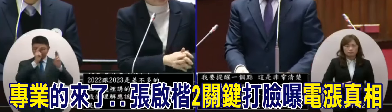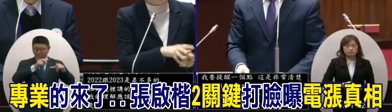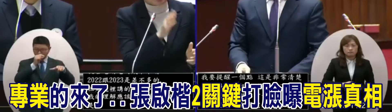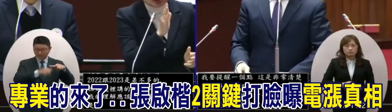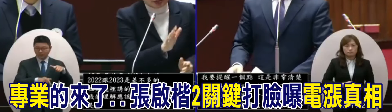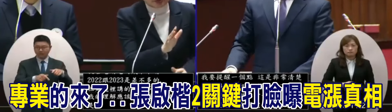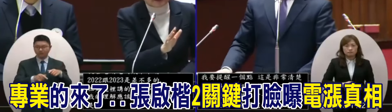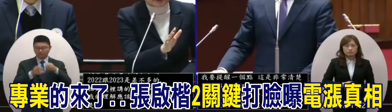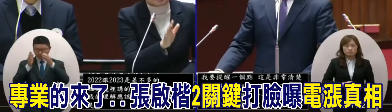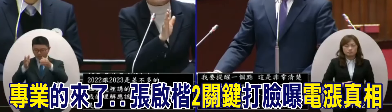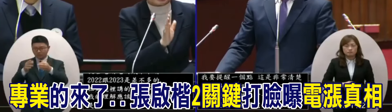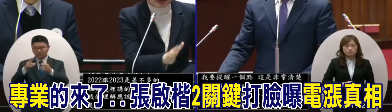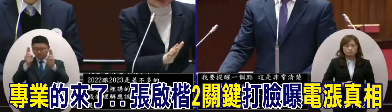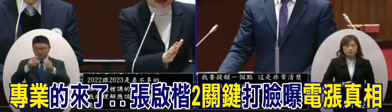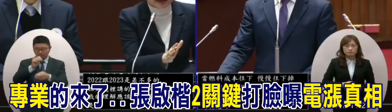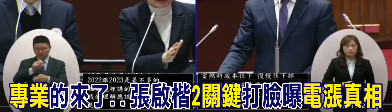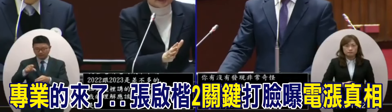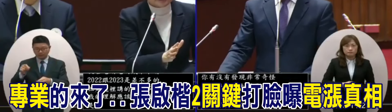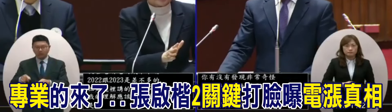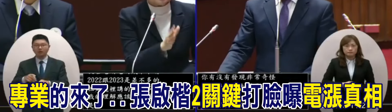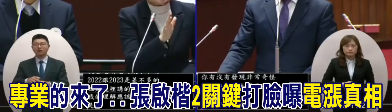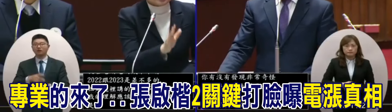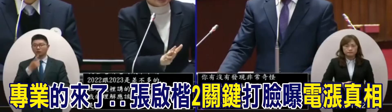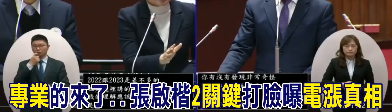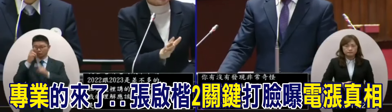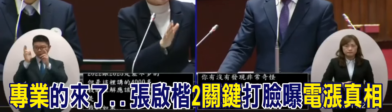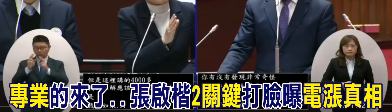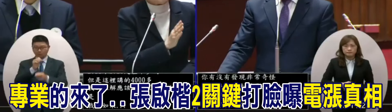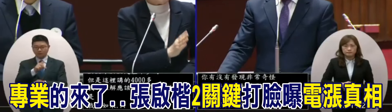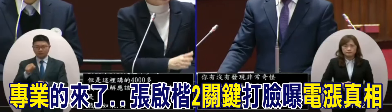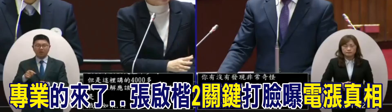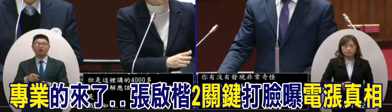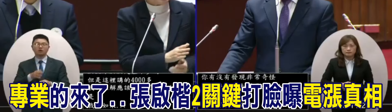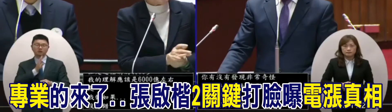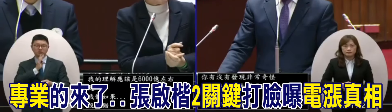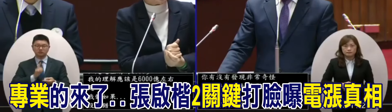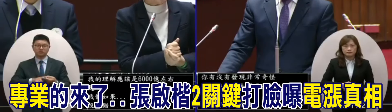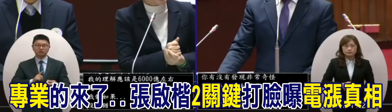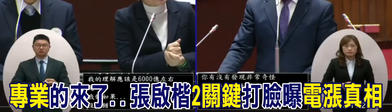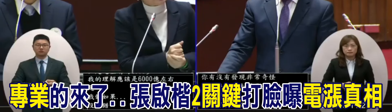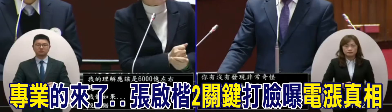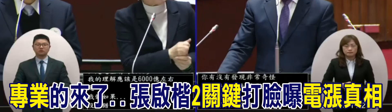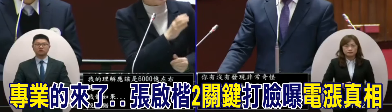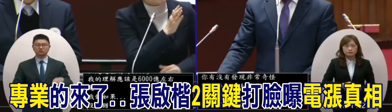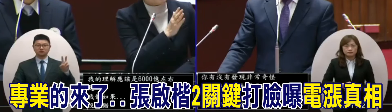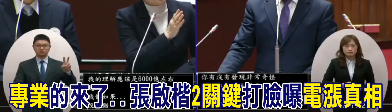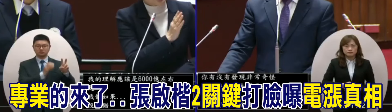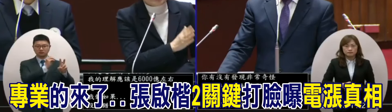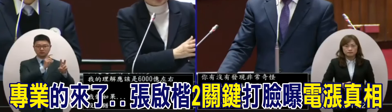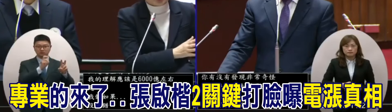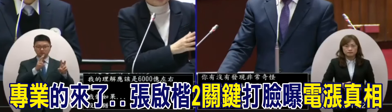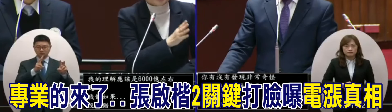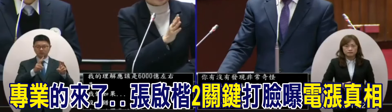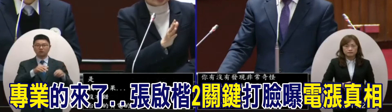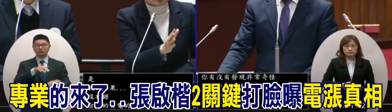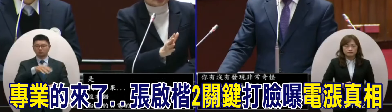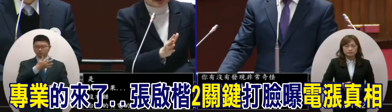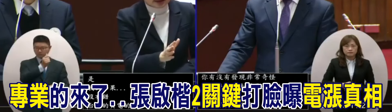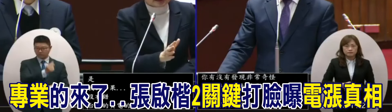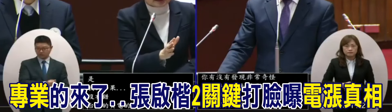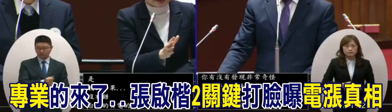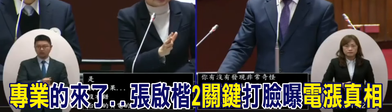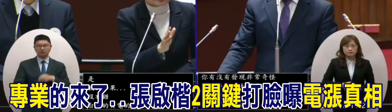分，当然有一部分是买绿电，是买绿电。那我买绿电呢，从2022的500多亿